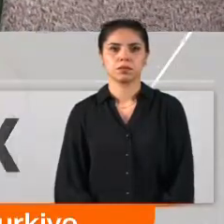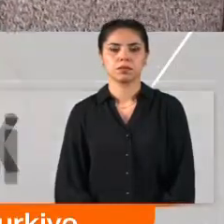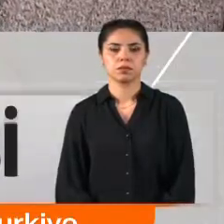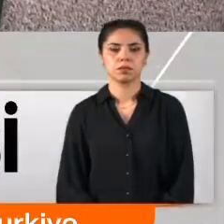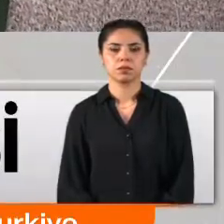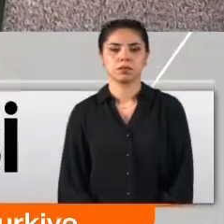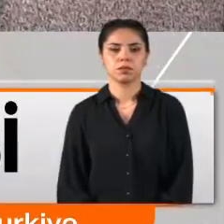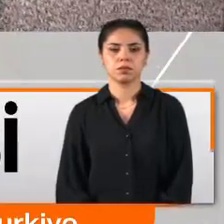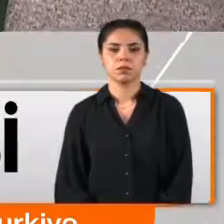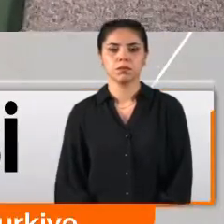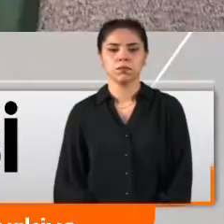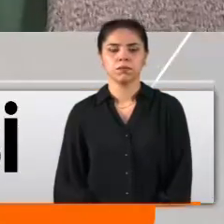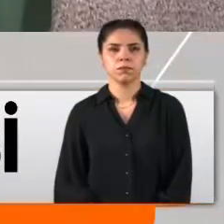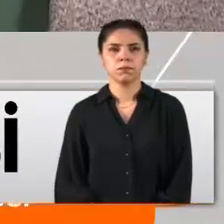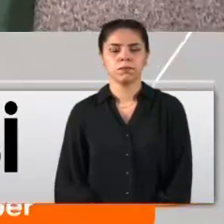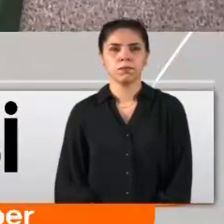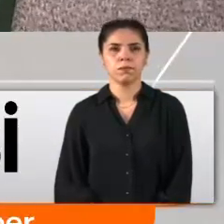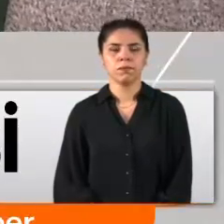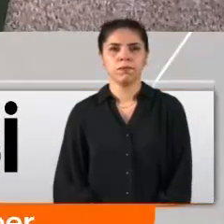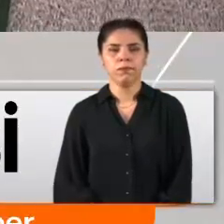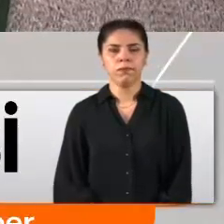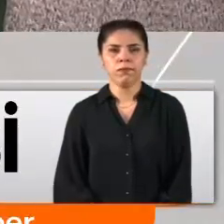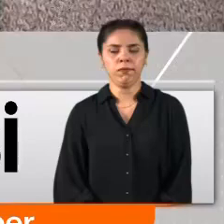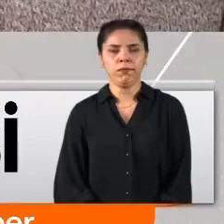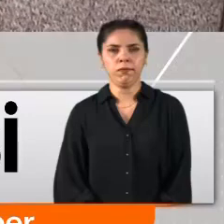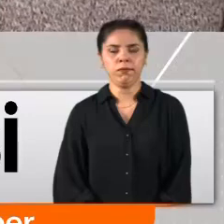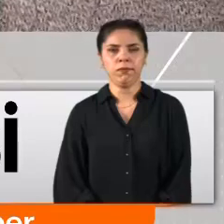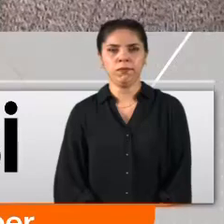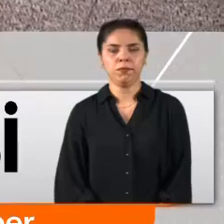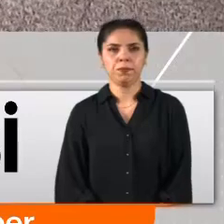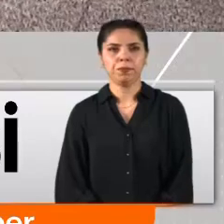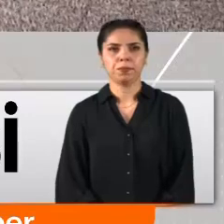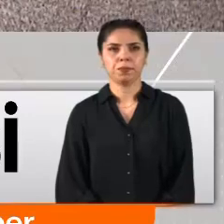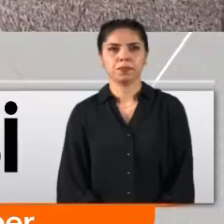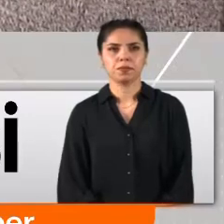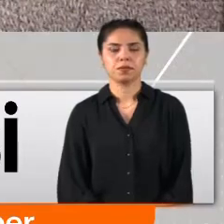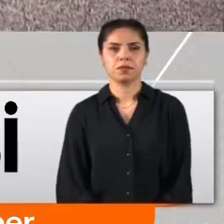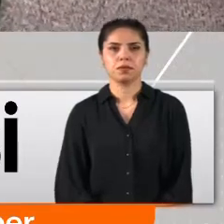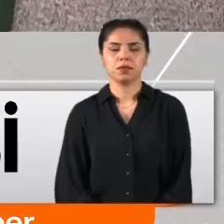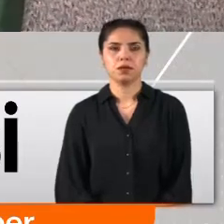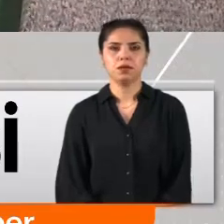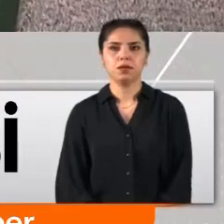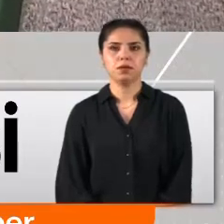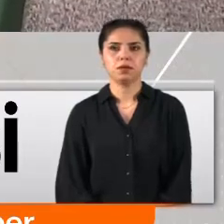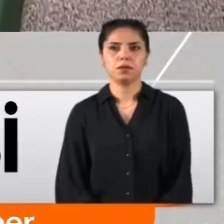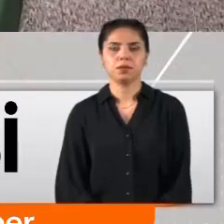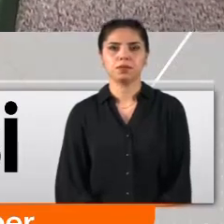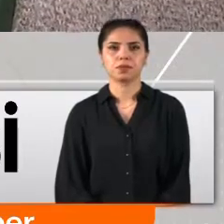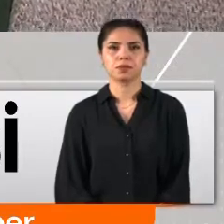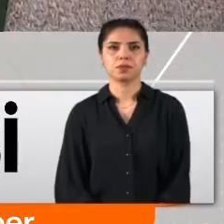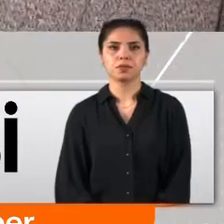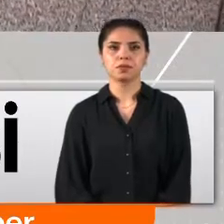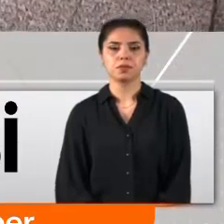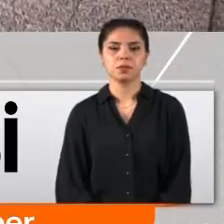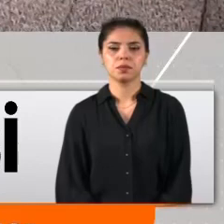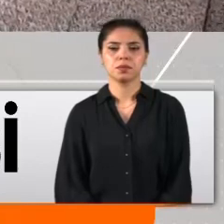bu finansmanı karşılayamayacağı için, yani tahliye sorunu olduğu için, yapılacak evin maliyetini karşılayamayacağı için kentsel dönüşümün önü